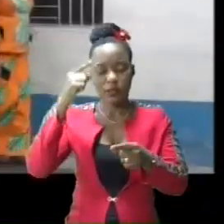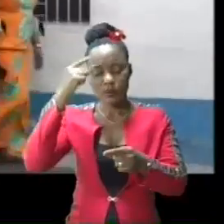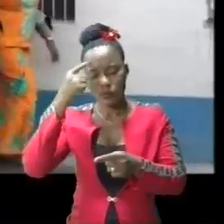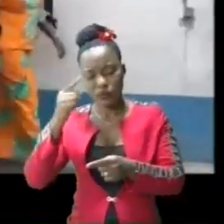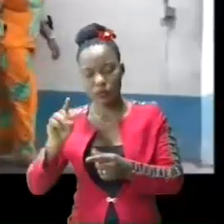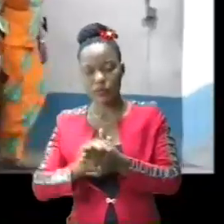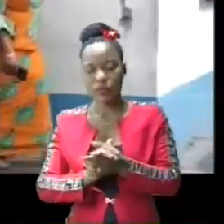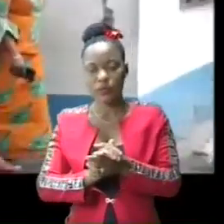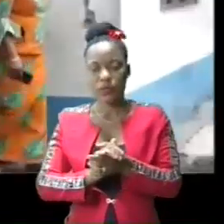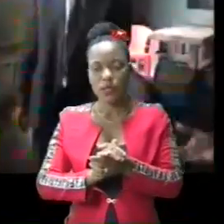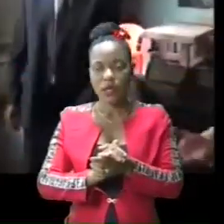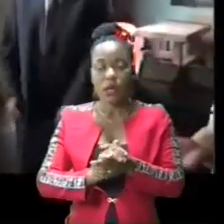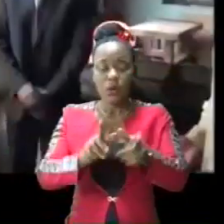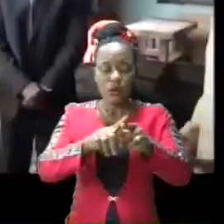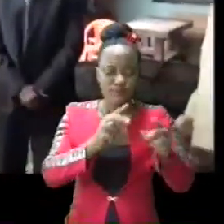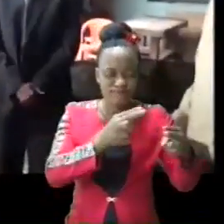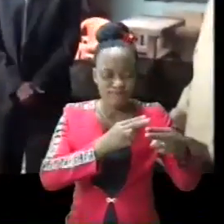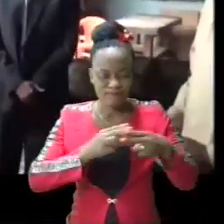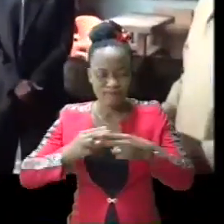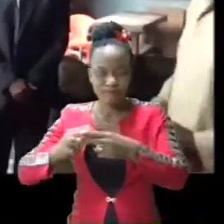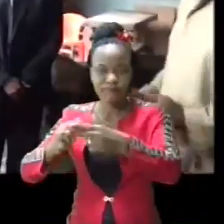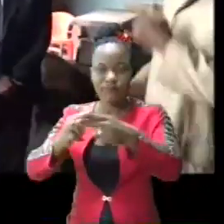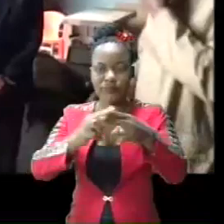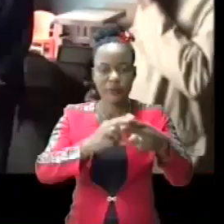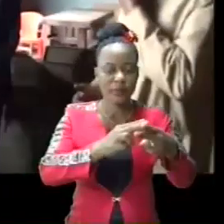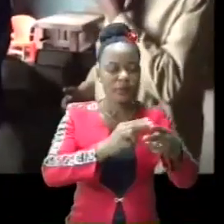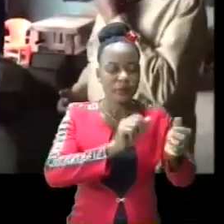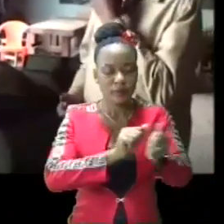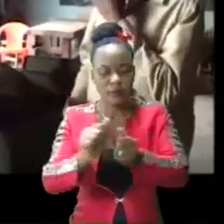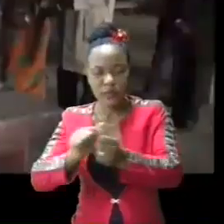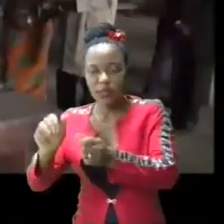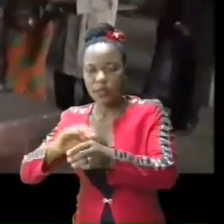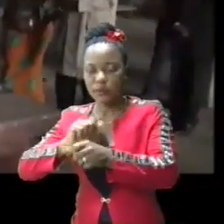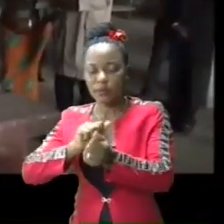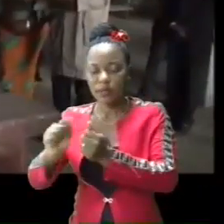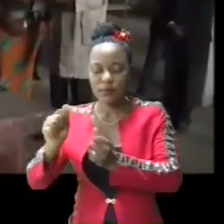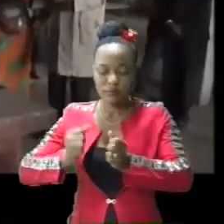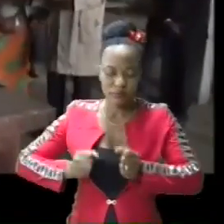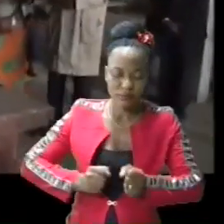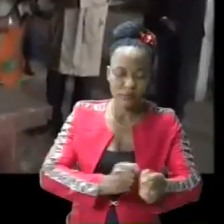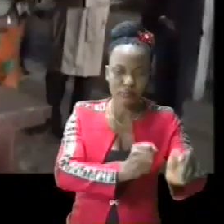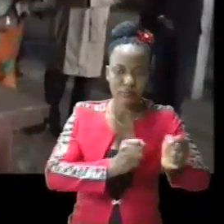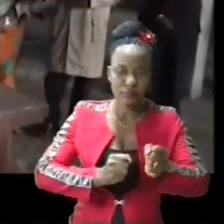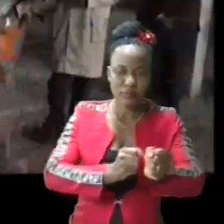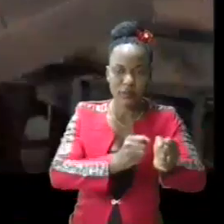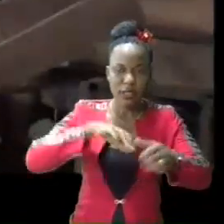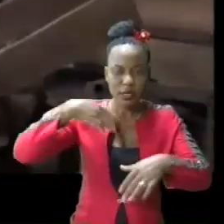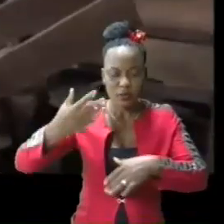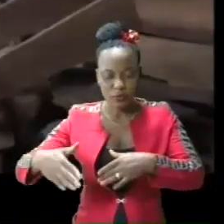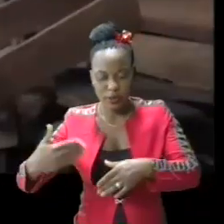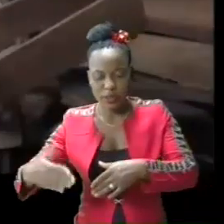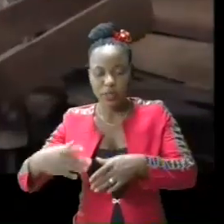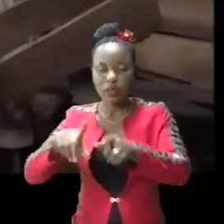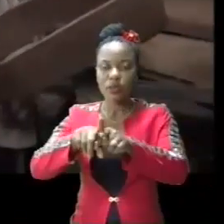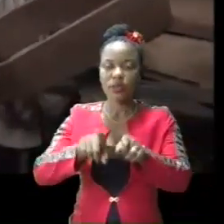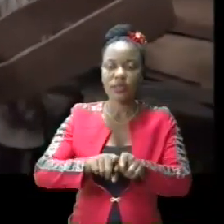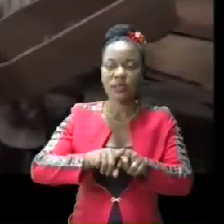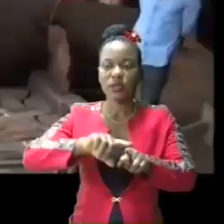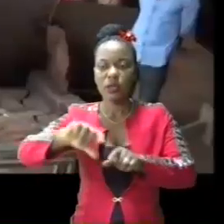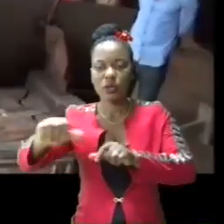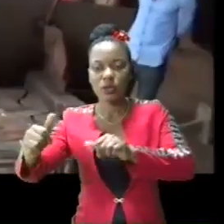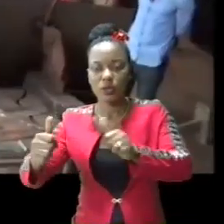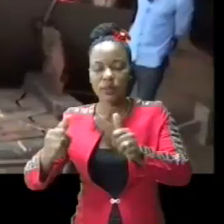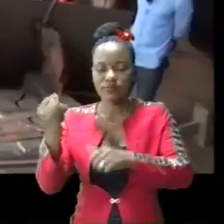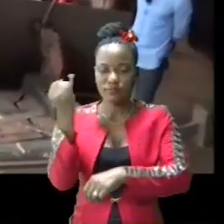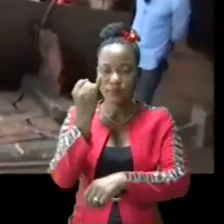différentes salles d'atelier. Elle est passée tour à tour à la menuiserie, la mécanique, la coupe-couture et la section